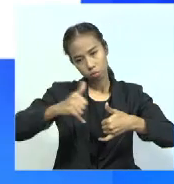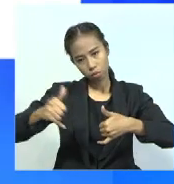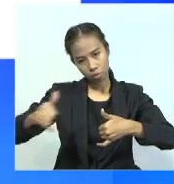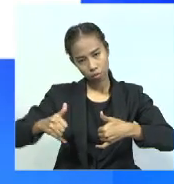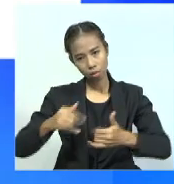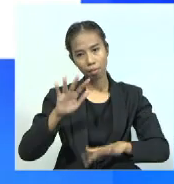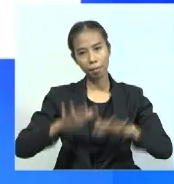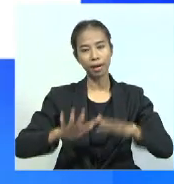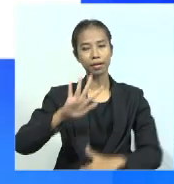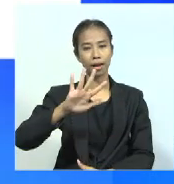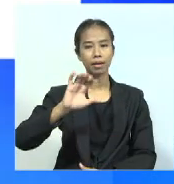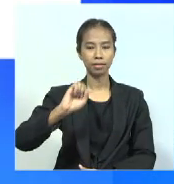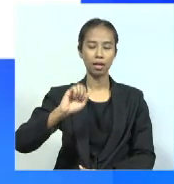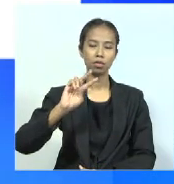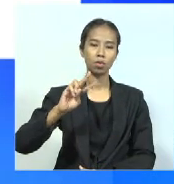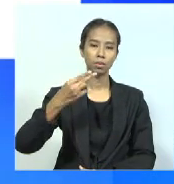วประเทศ